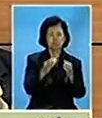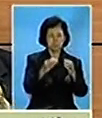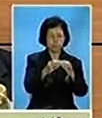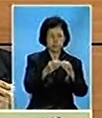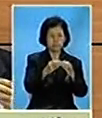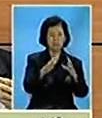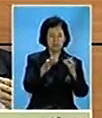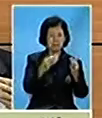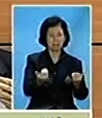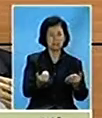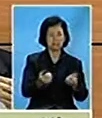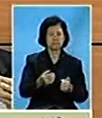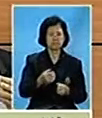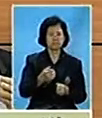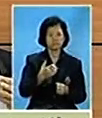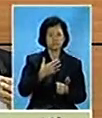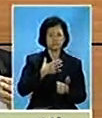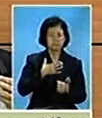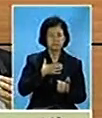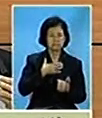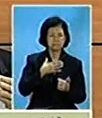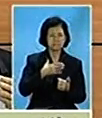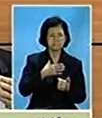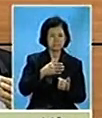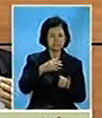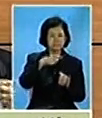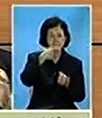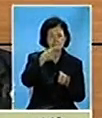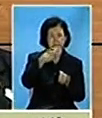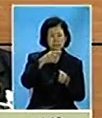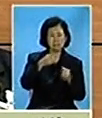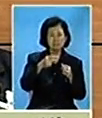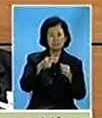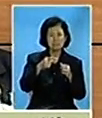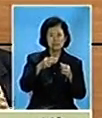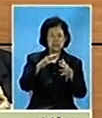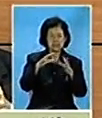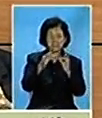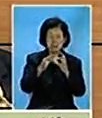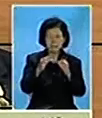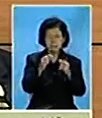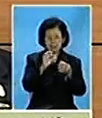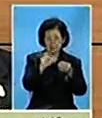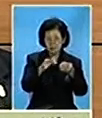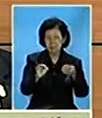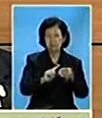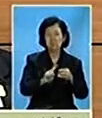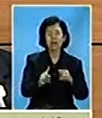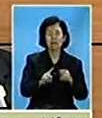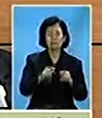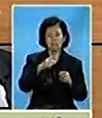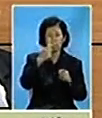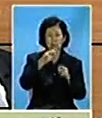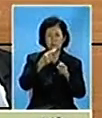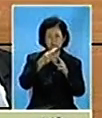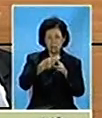ง่ของการผมไม่พูดเนื้อหานะครับผมพูดว่าตัวชื่อเมื่อคุณมีความประสงค์อยากจะทำตรงนั้นก็ควรจ